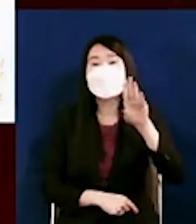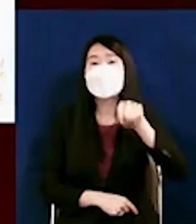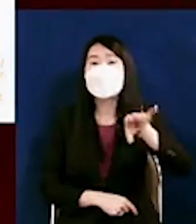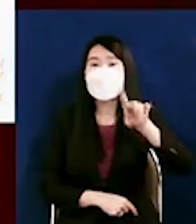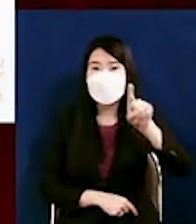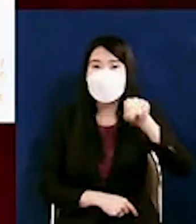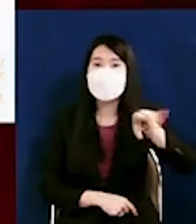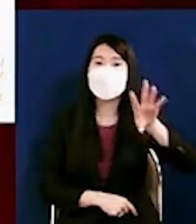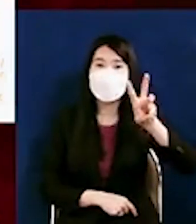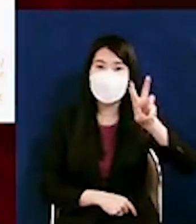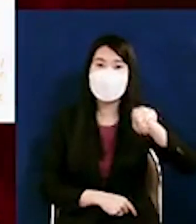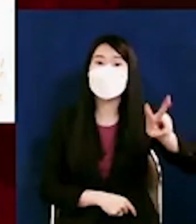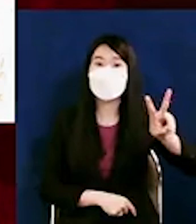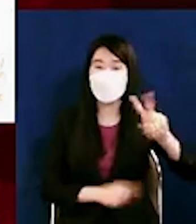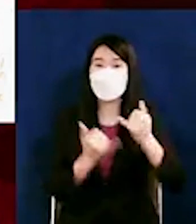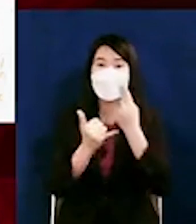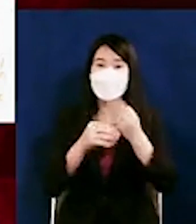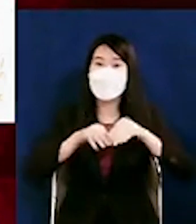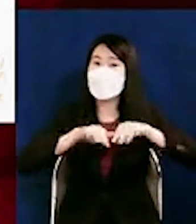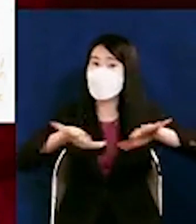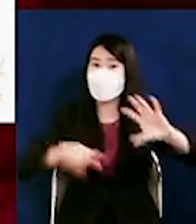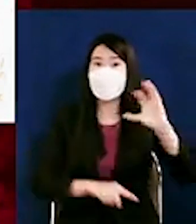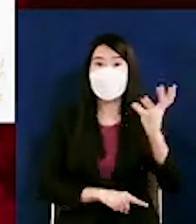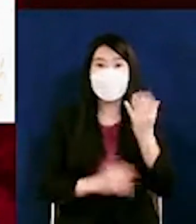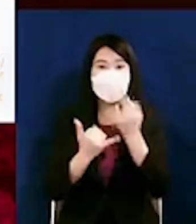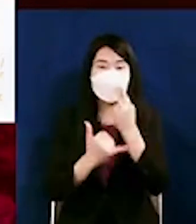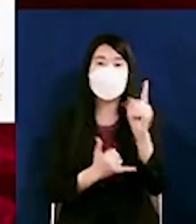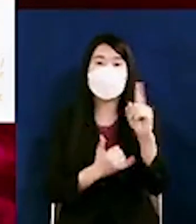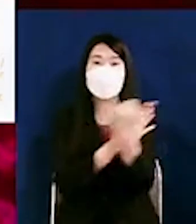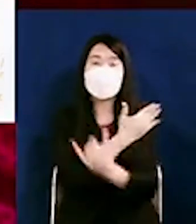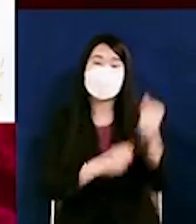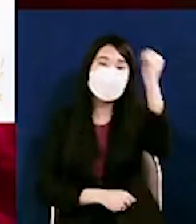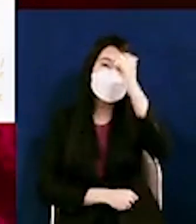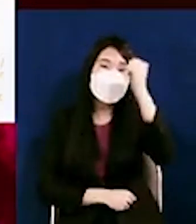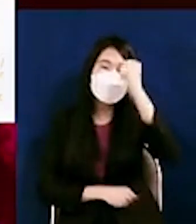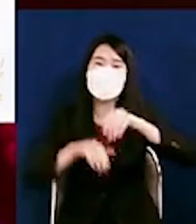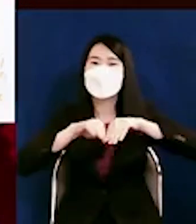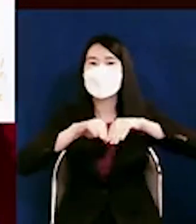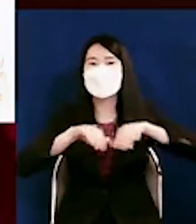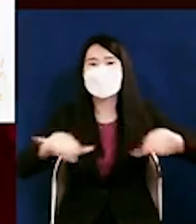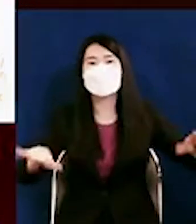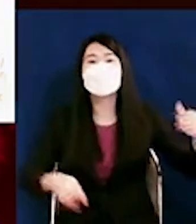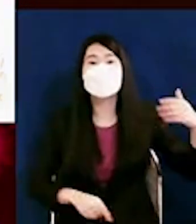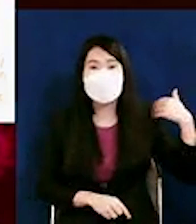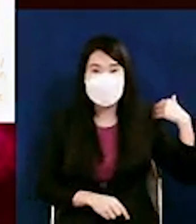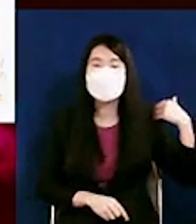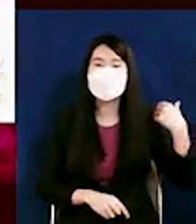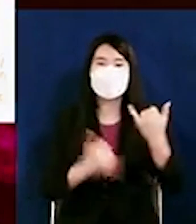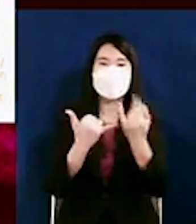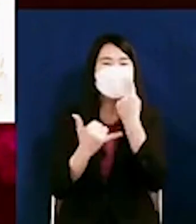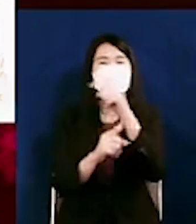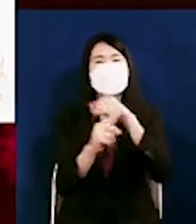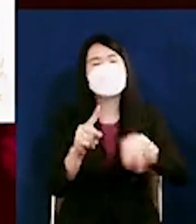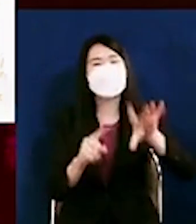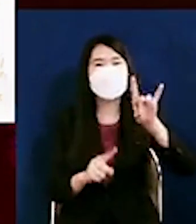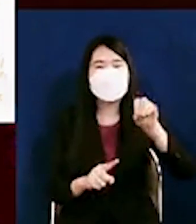B.1.617.2 นะที่ระบาดอยู่ทั่วโลกขณะนี้ในอินเดียมากมายแล้วก็ไปทั่วโลกแล้วนะครับเพราะฉะนั้นร้อยละ